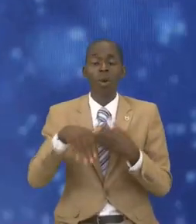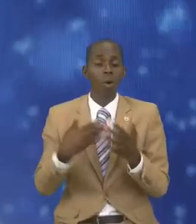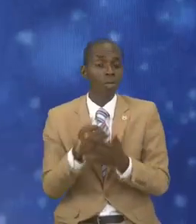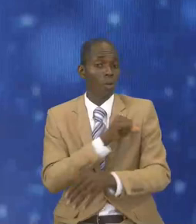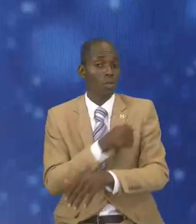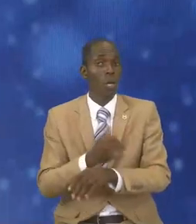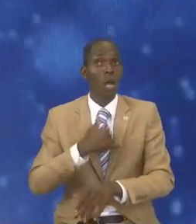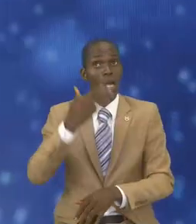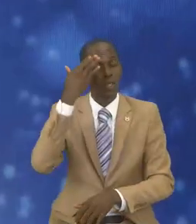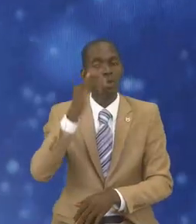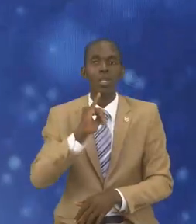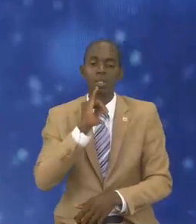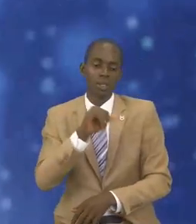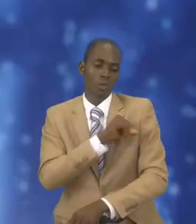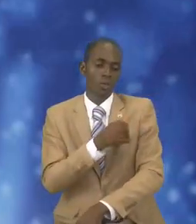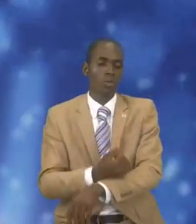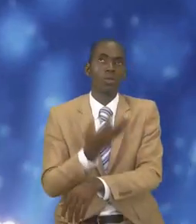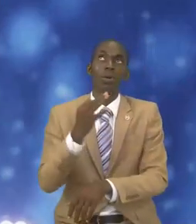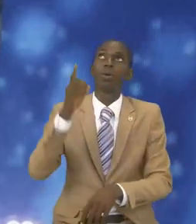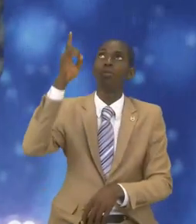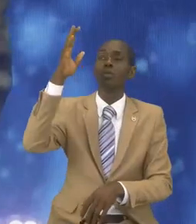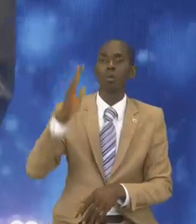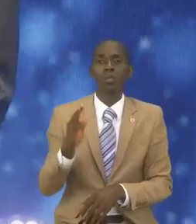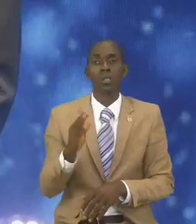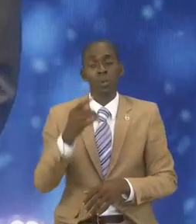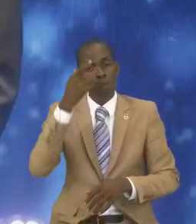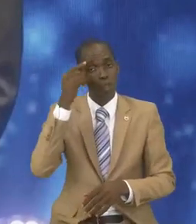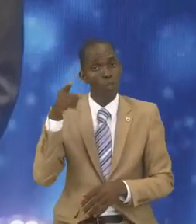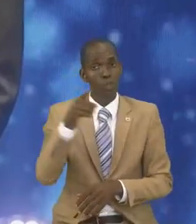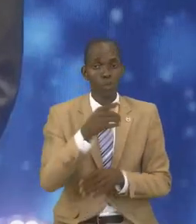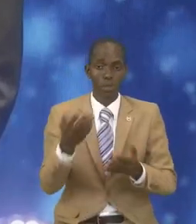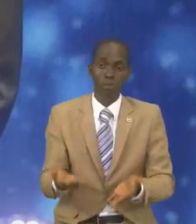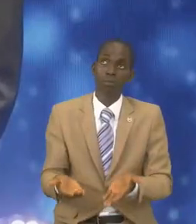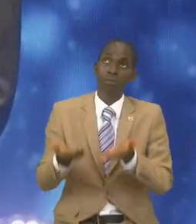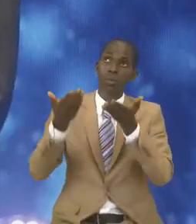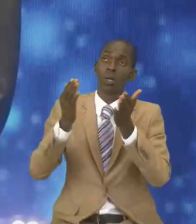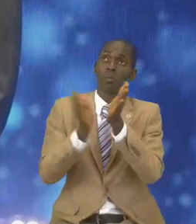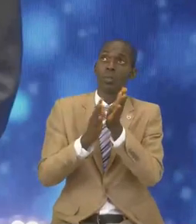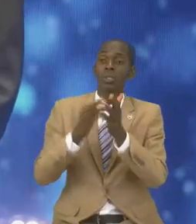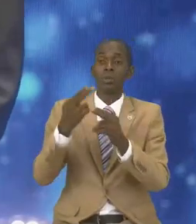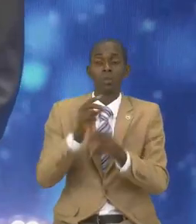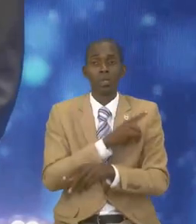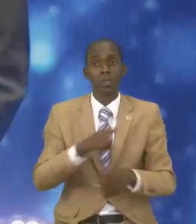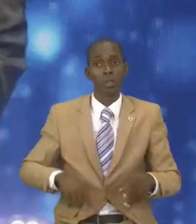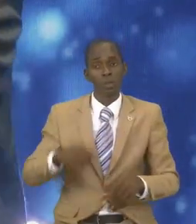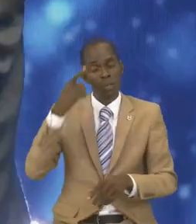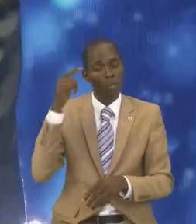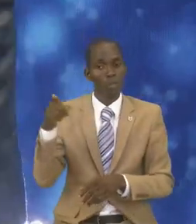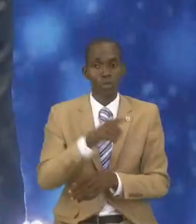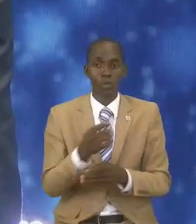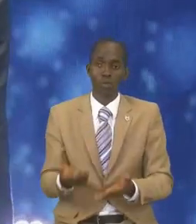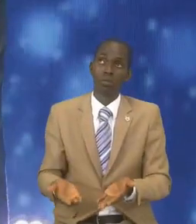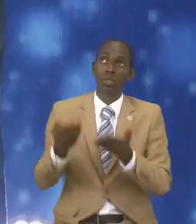toute l'autorité que je connais, c'est l'autorité de Dieu, parce que tu l'exaltes, parce que tu